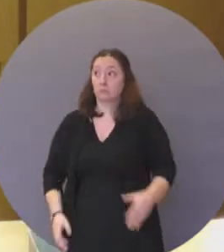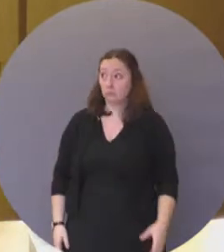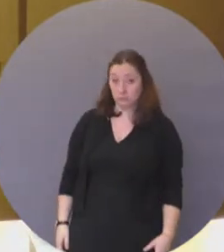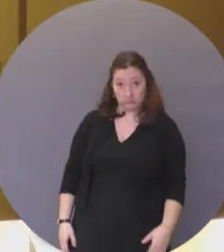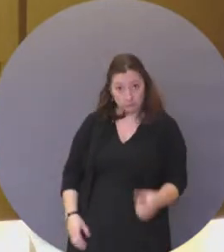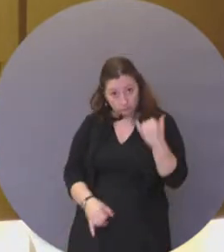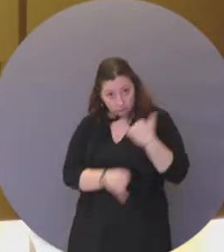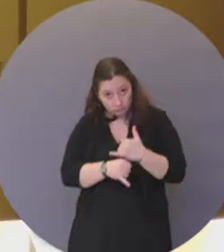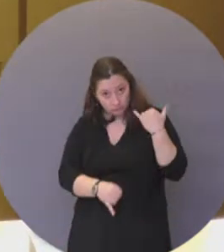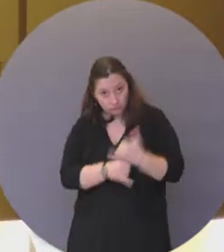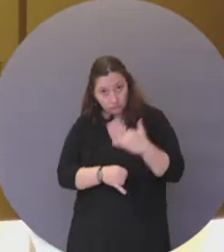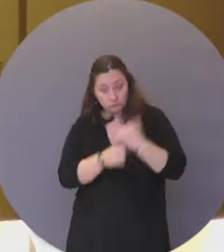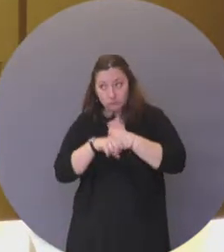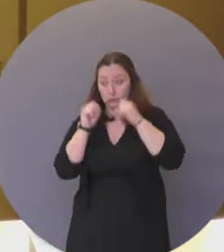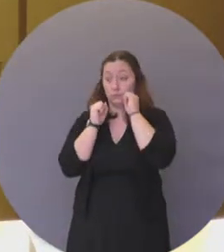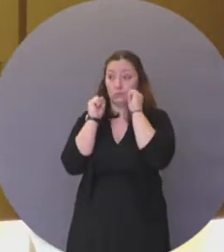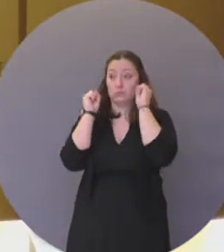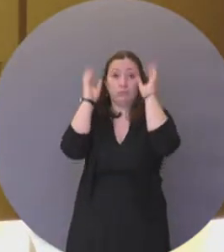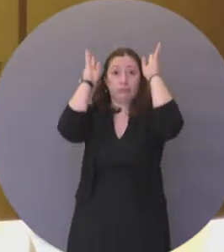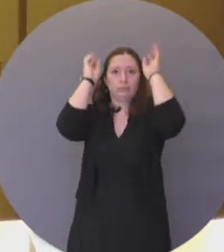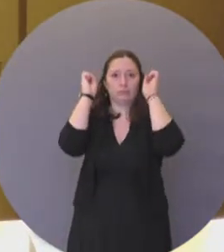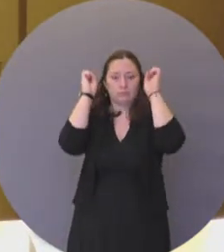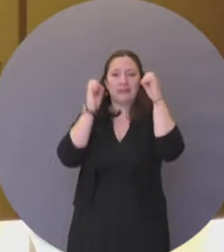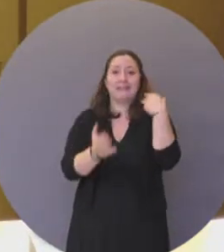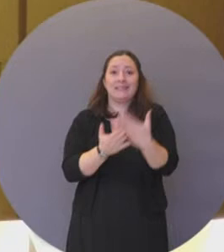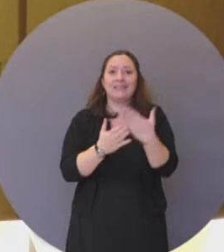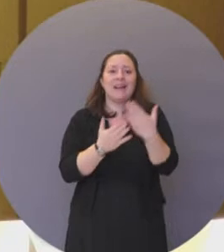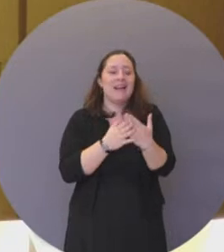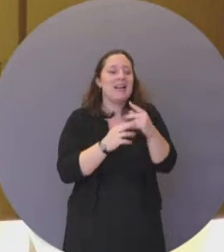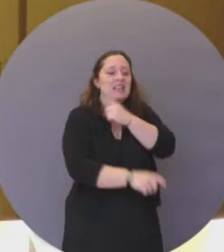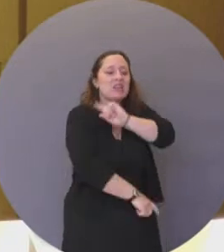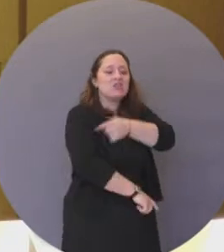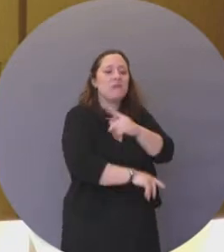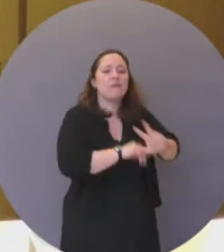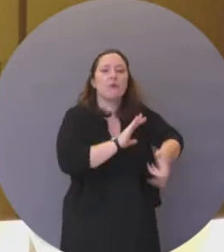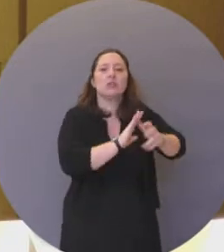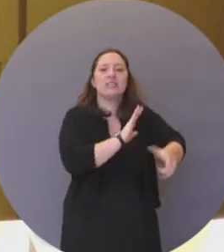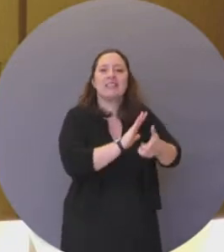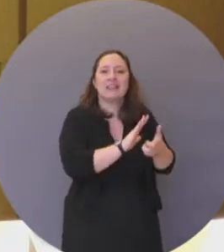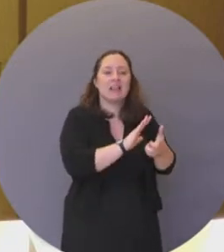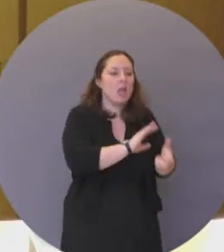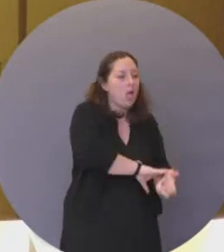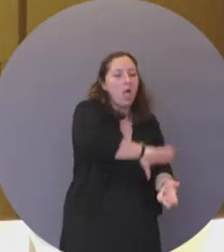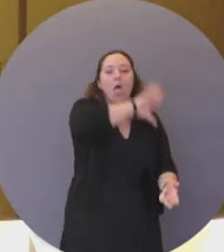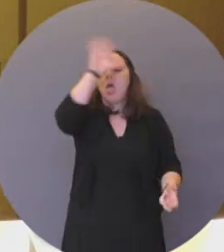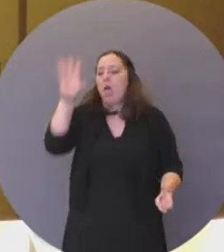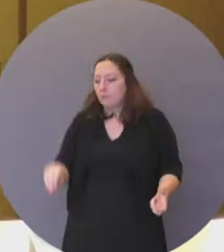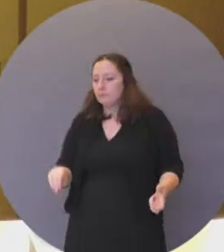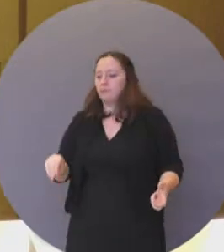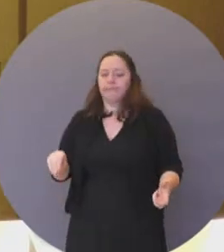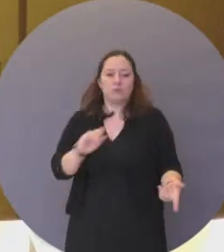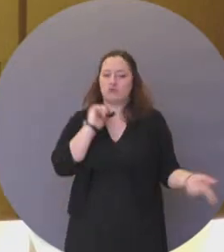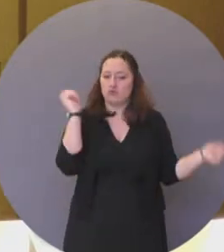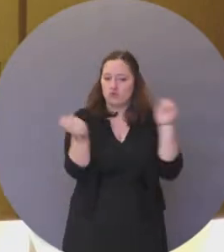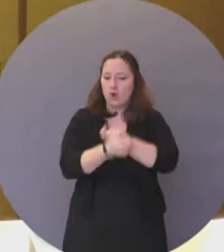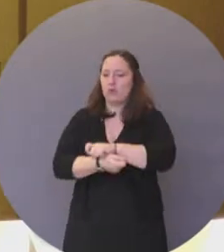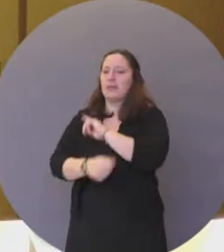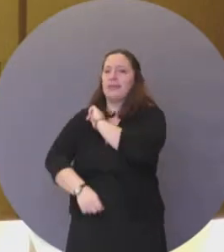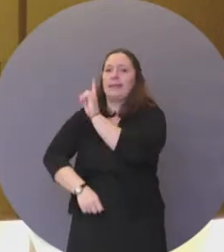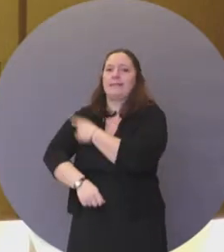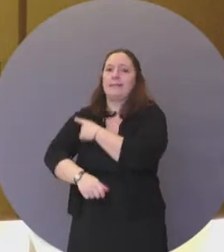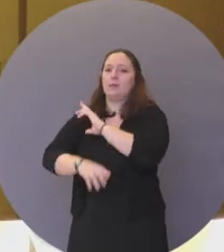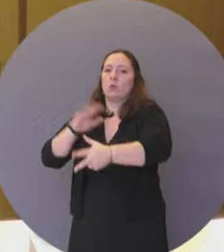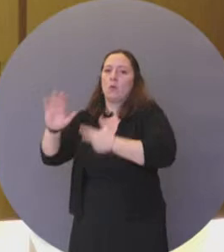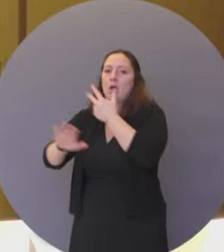de sortir des énergies fossiles le développement des énergies renouvelables apparaît comme une solution indispensable pour renforcer le